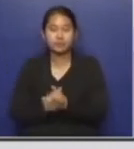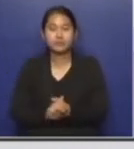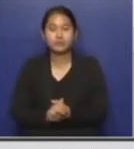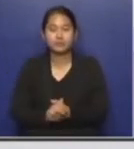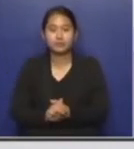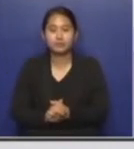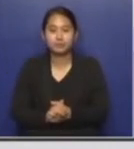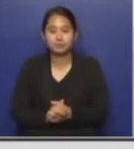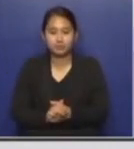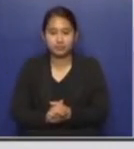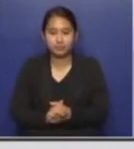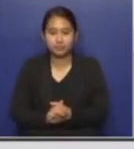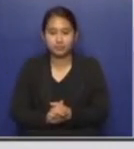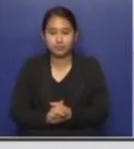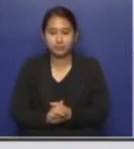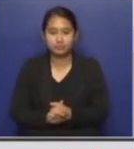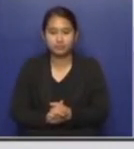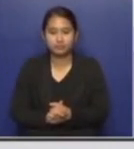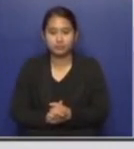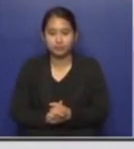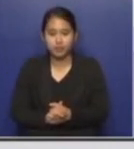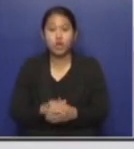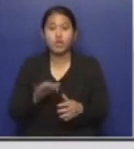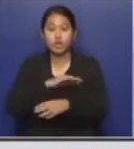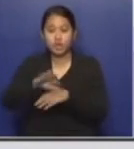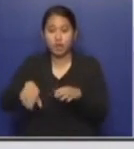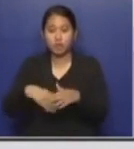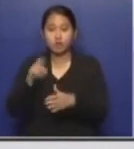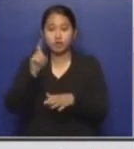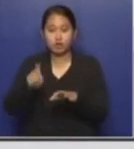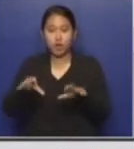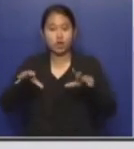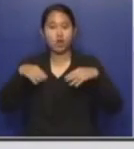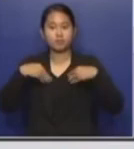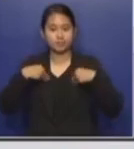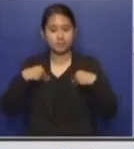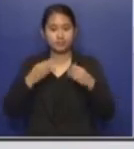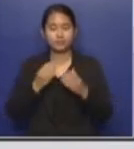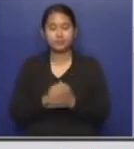รื่องที่เราต้องยอมรับกันคือบอกว่